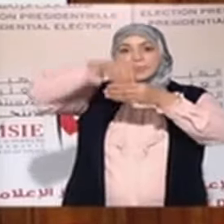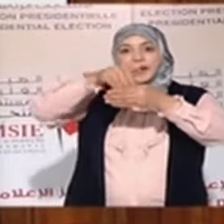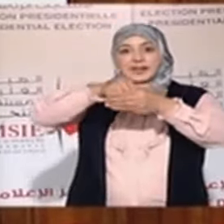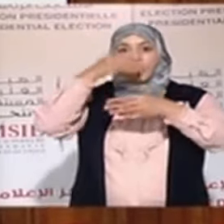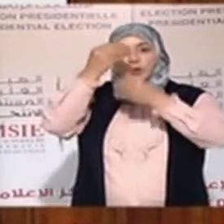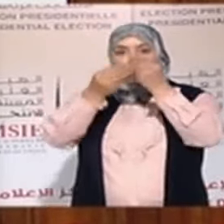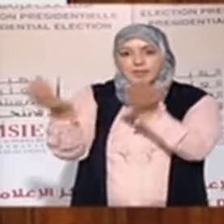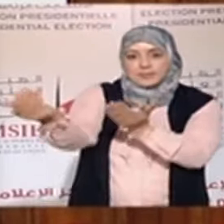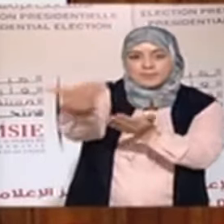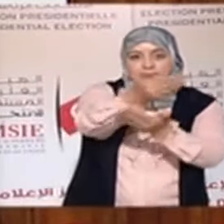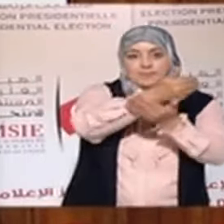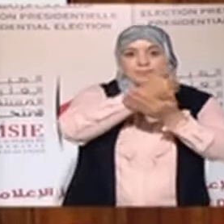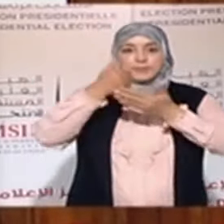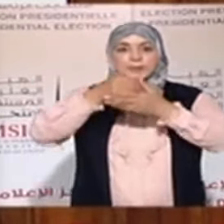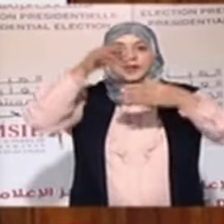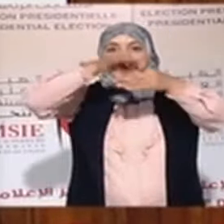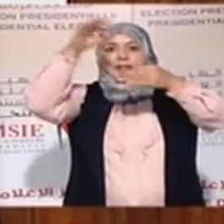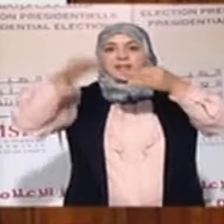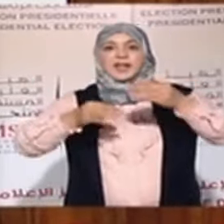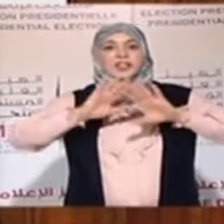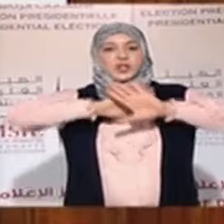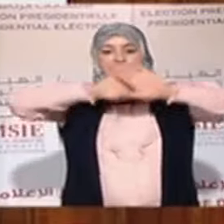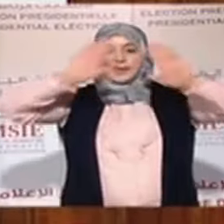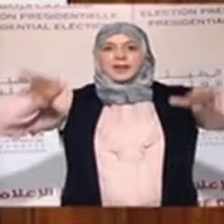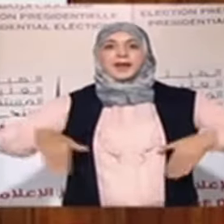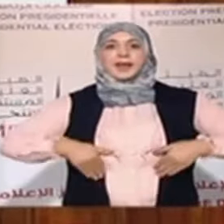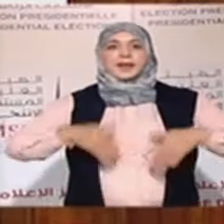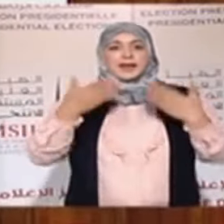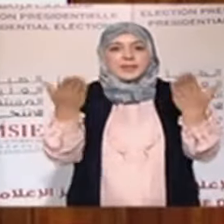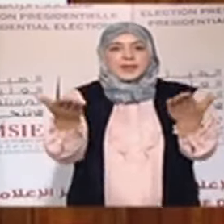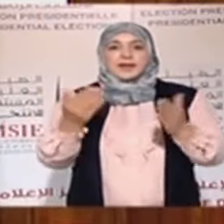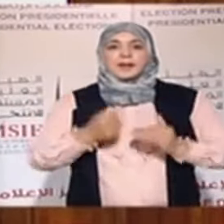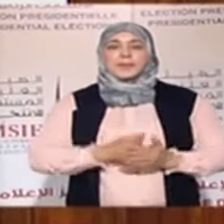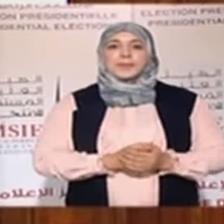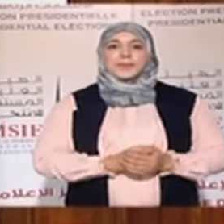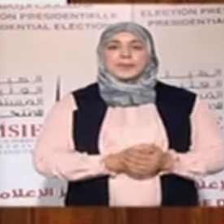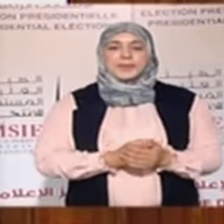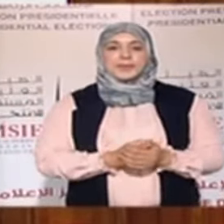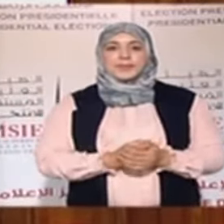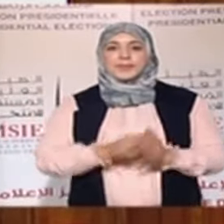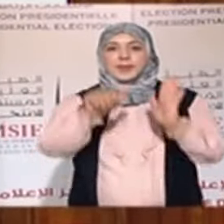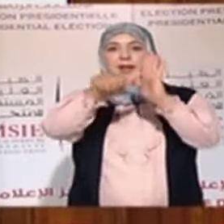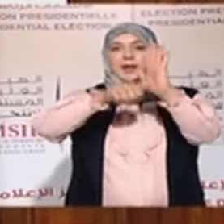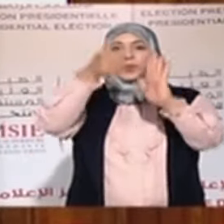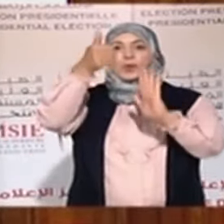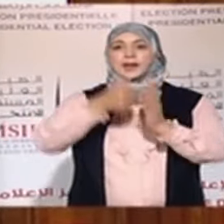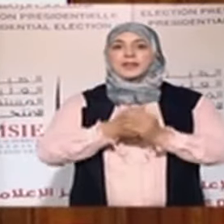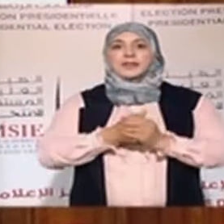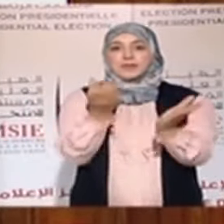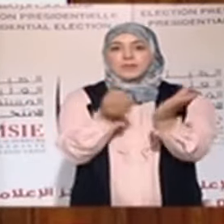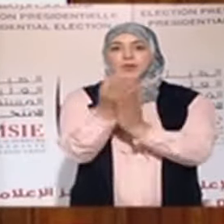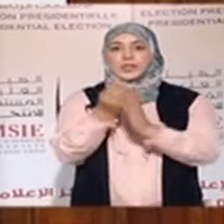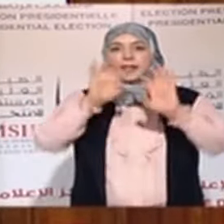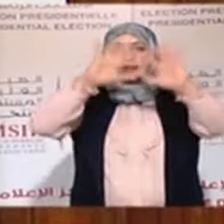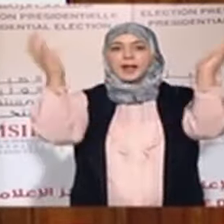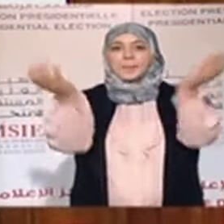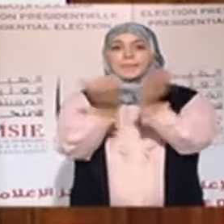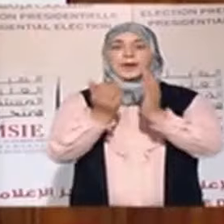والفرز والتجميع إلى النتائج النهائية التالية: أولاً، المعطيات العامة: